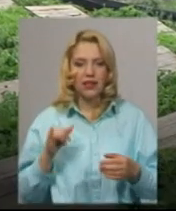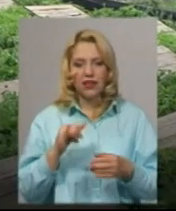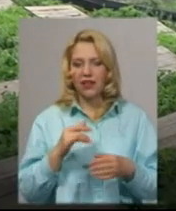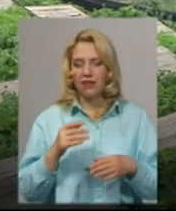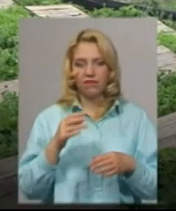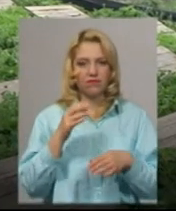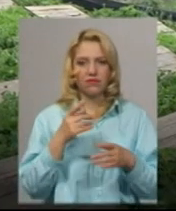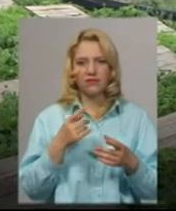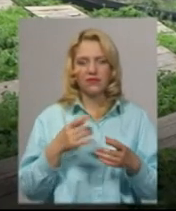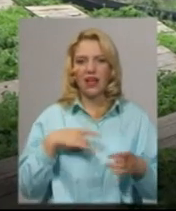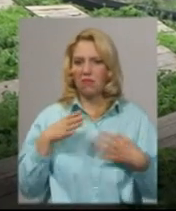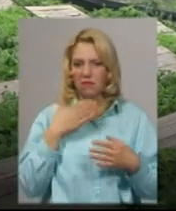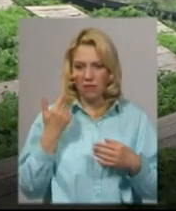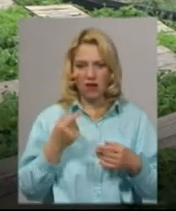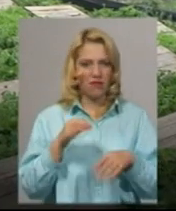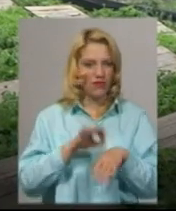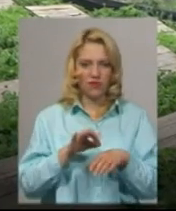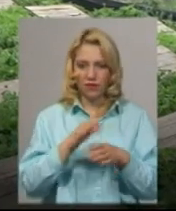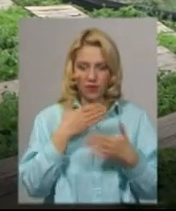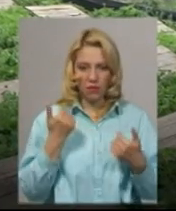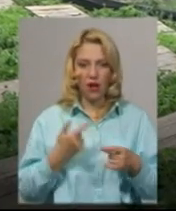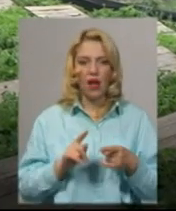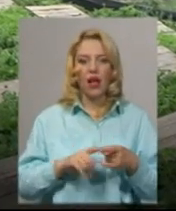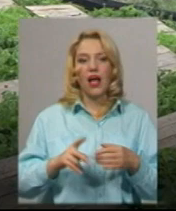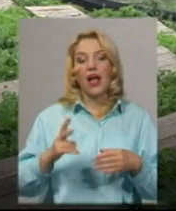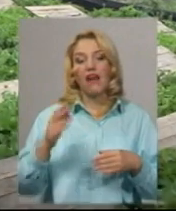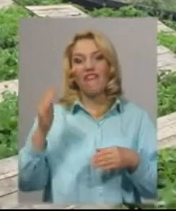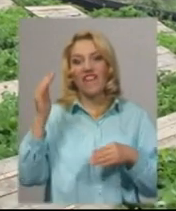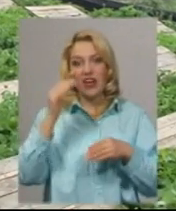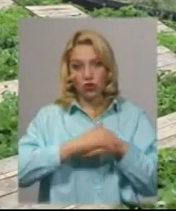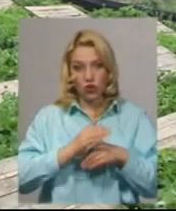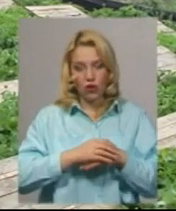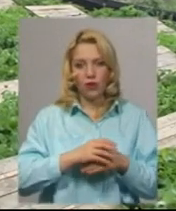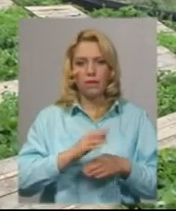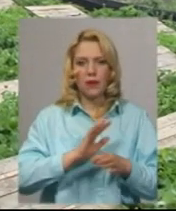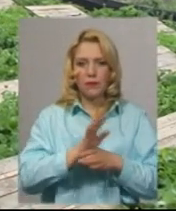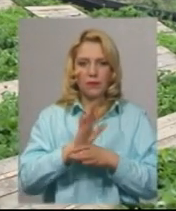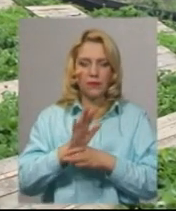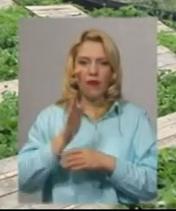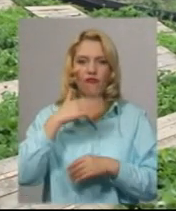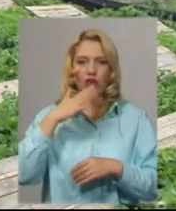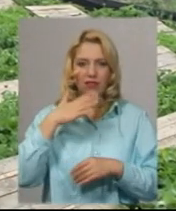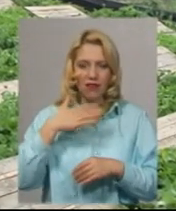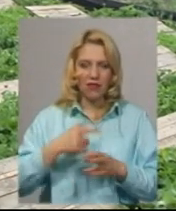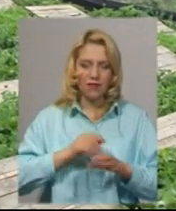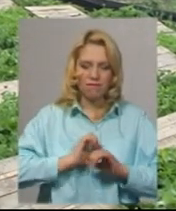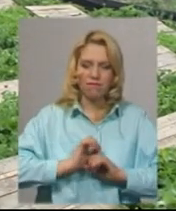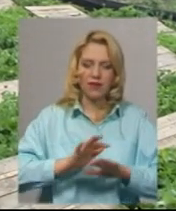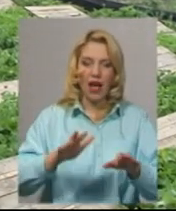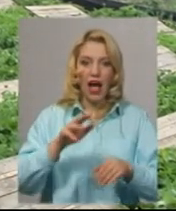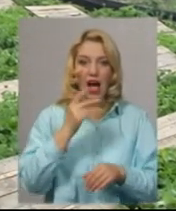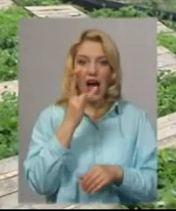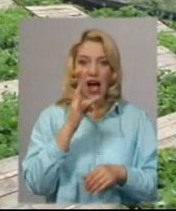процес зрошування, тобто включається полив, щити стоять мокрими, і равлик виповзає на щит і,